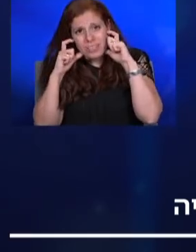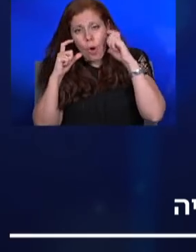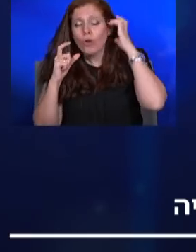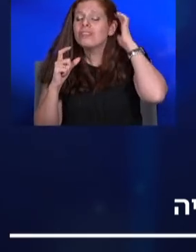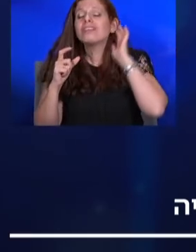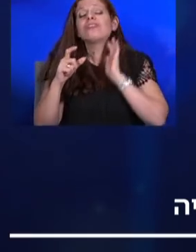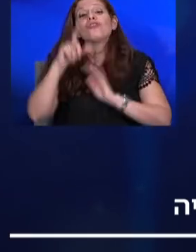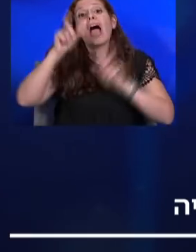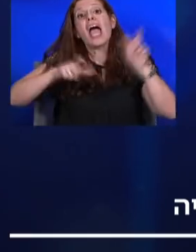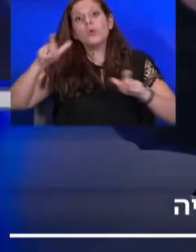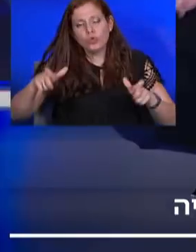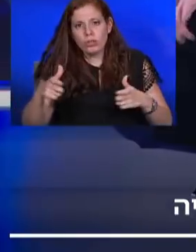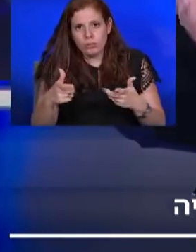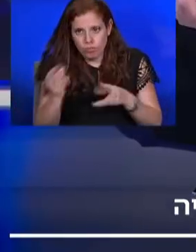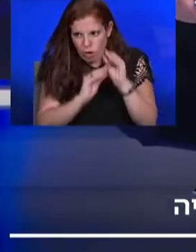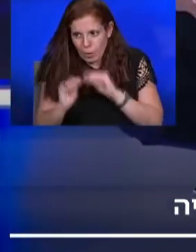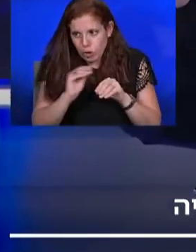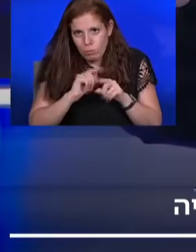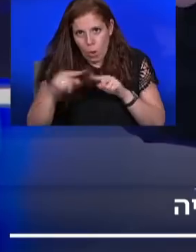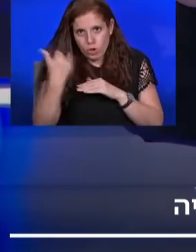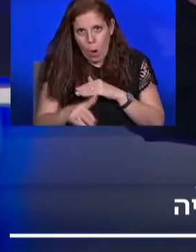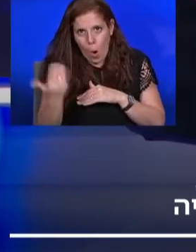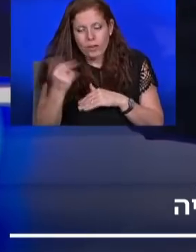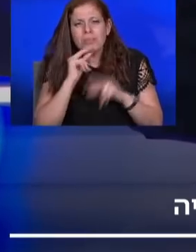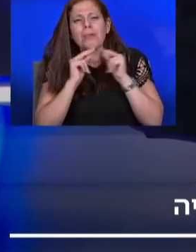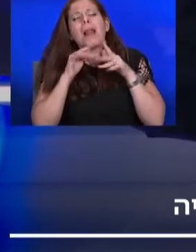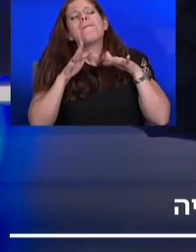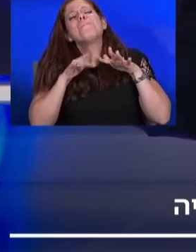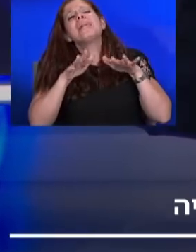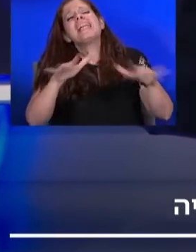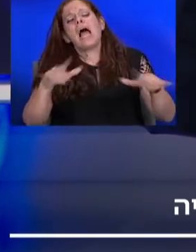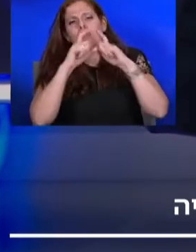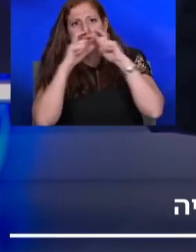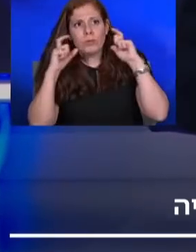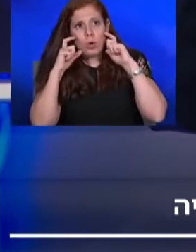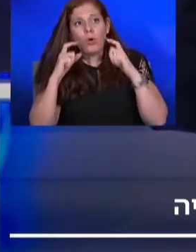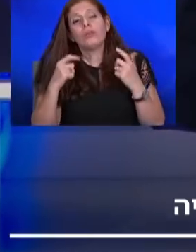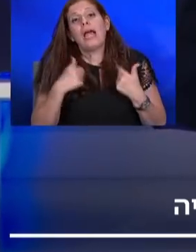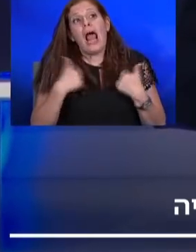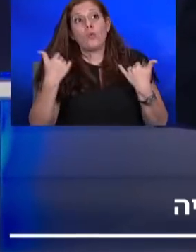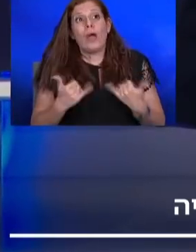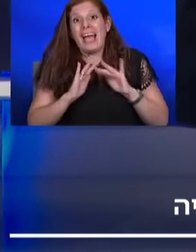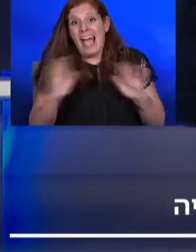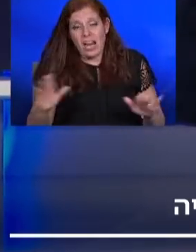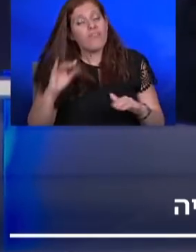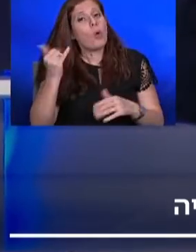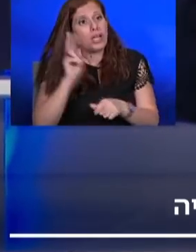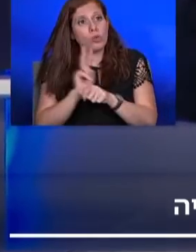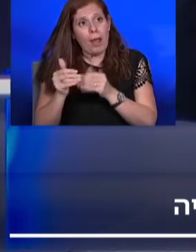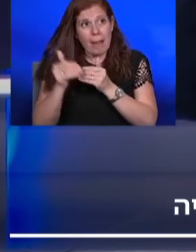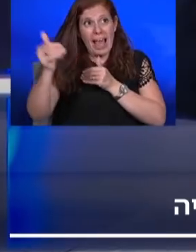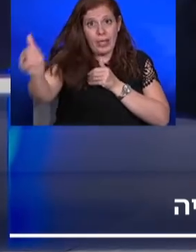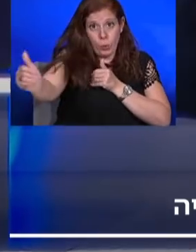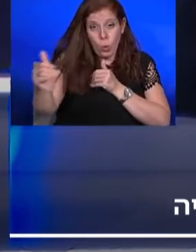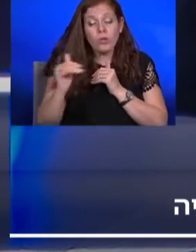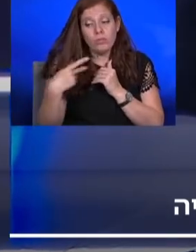בחודשים האחרונים. אנחנו מדברים על מיליארדים של מסכות. לנו כרגע אין, אבל אנחנו כן שומרים על ריחוק חברתי. סין, וניו יורק